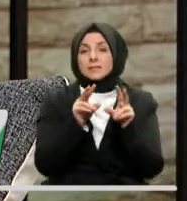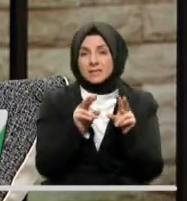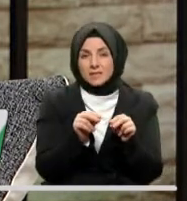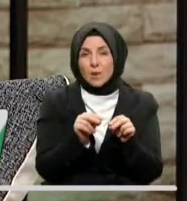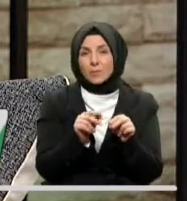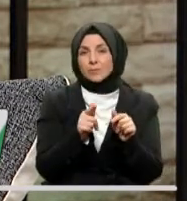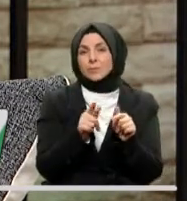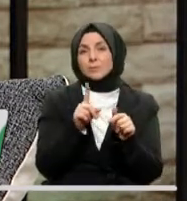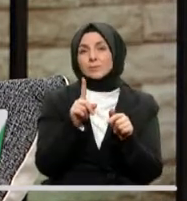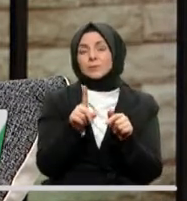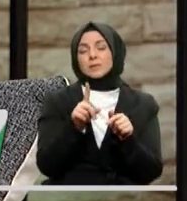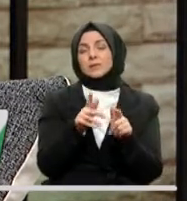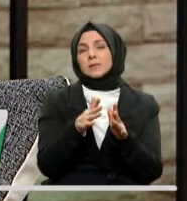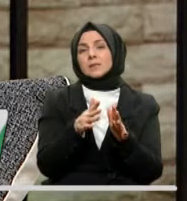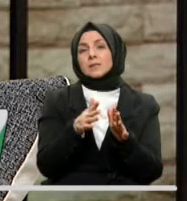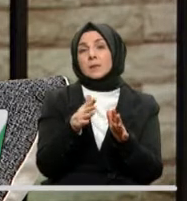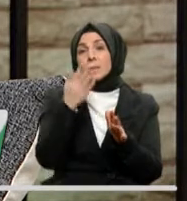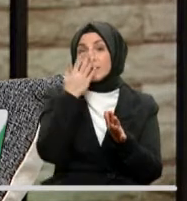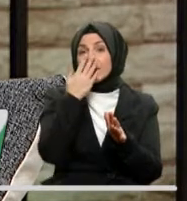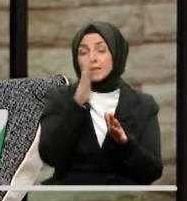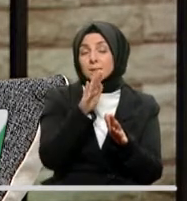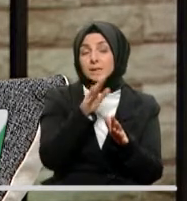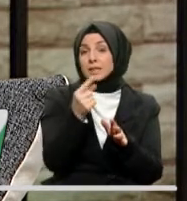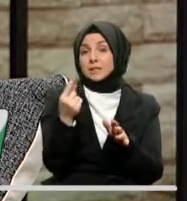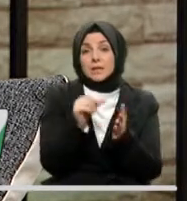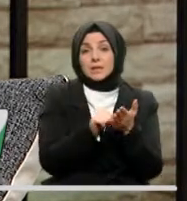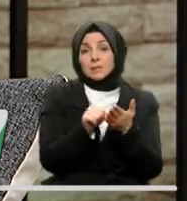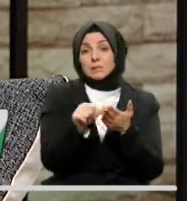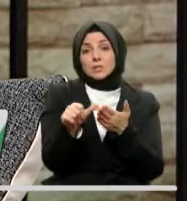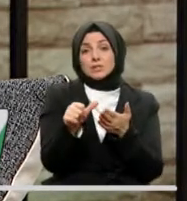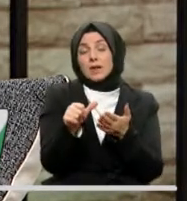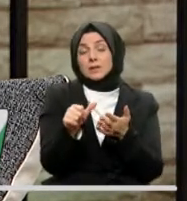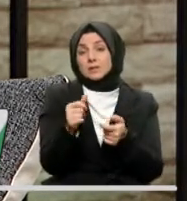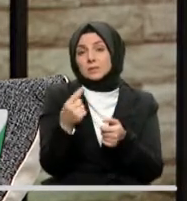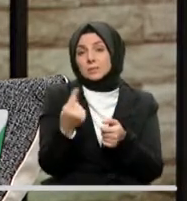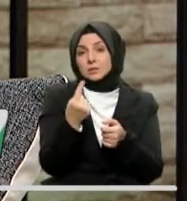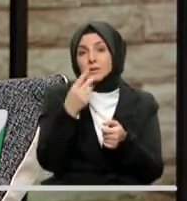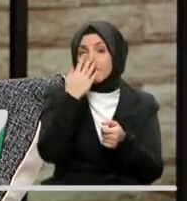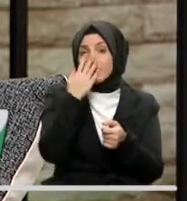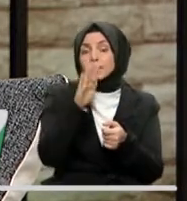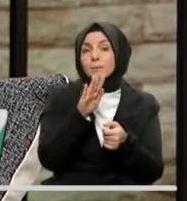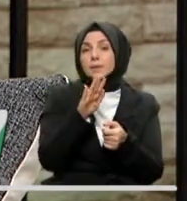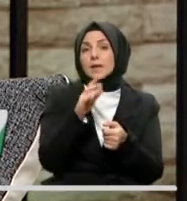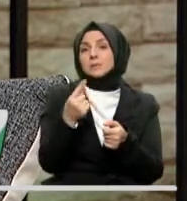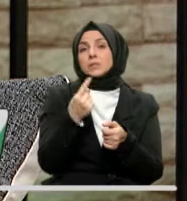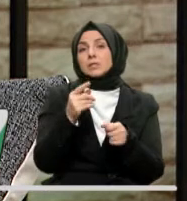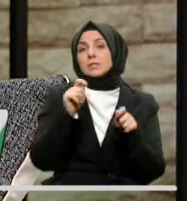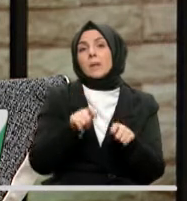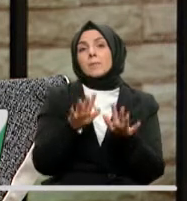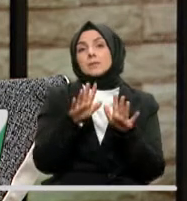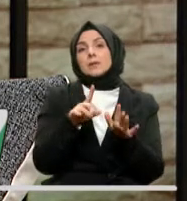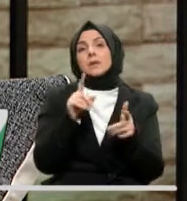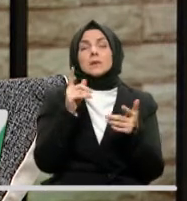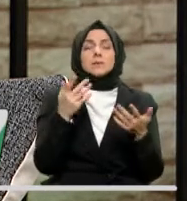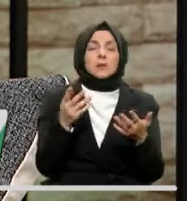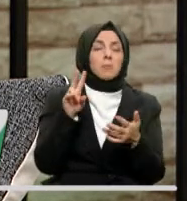bir sevgiye çok yabancıdır altında neden ararsın bu bana böyle iyi davran ilk defa kendi çıkarı ne ya da iki gün sonra acaba benden bir şey